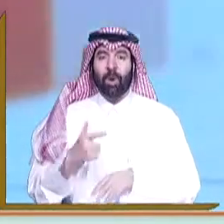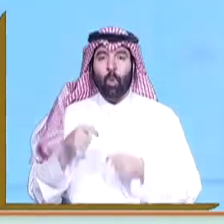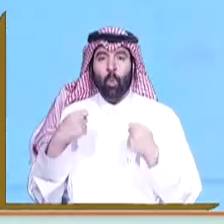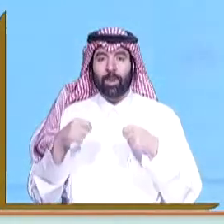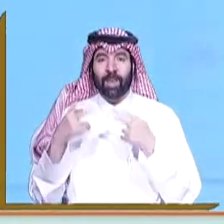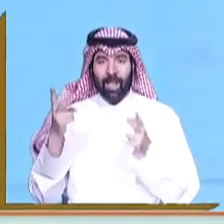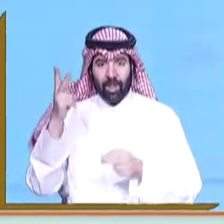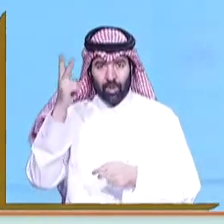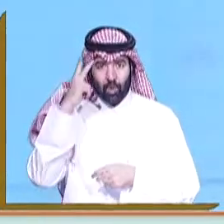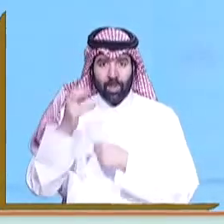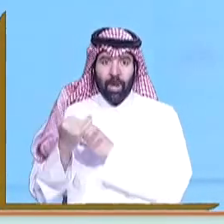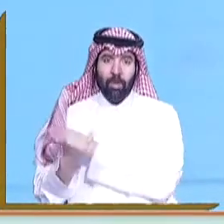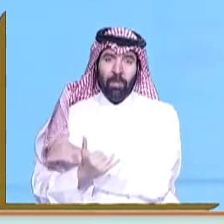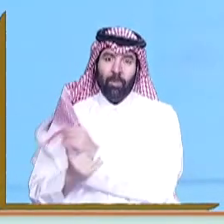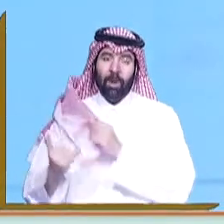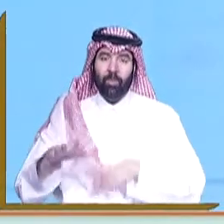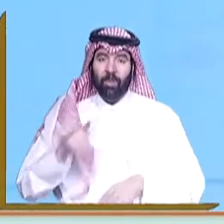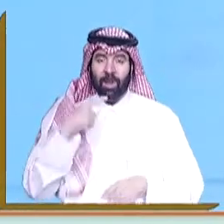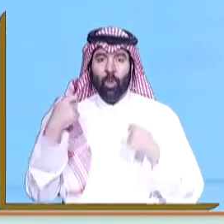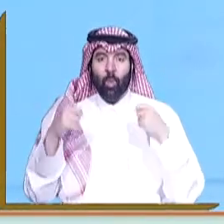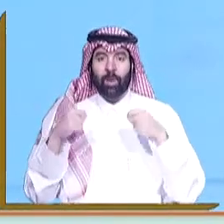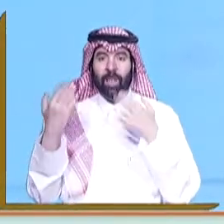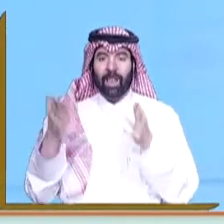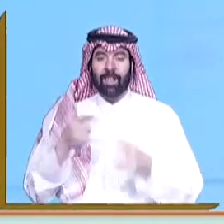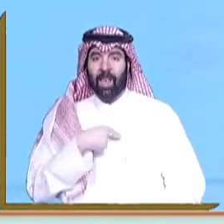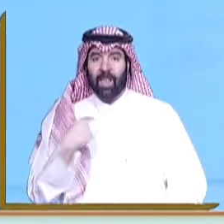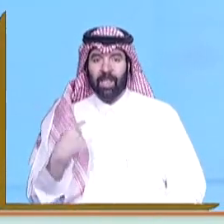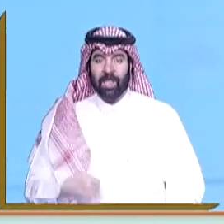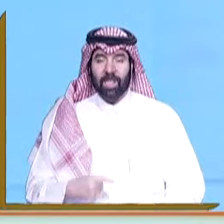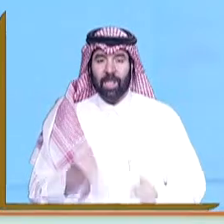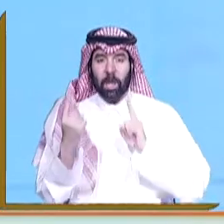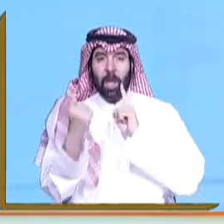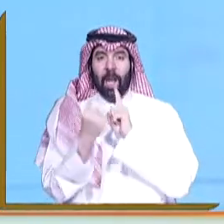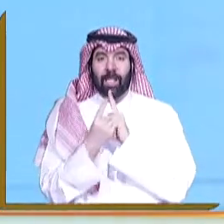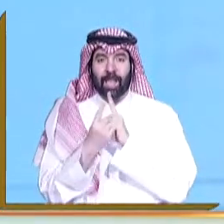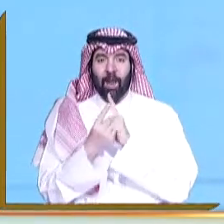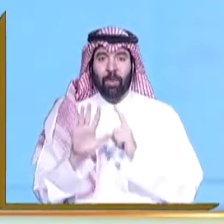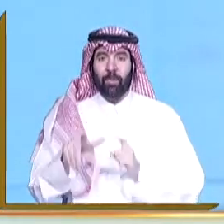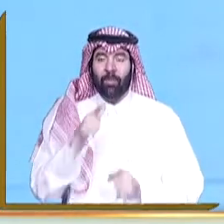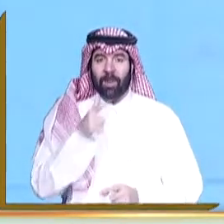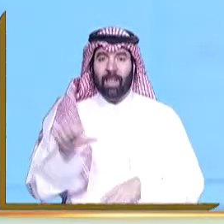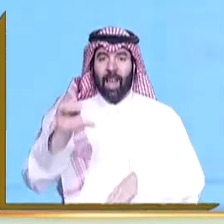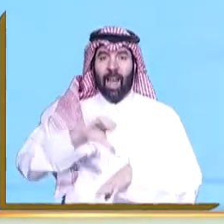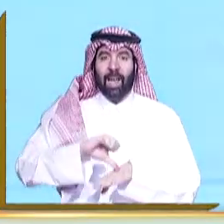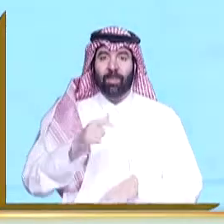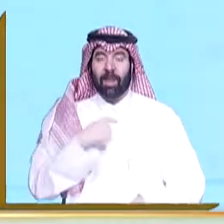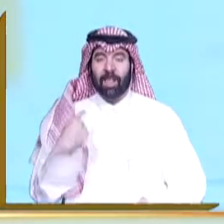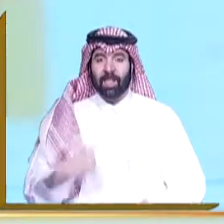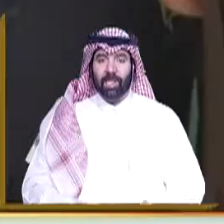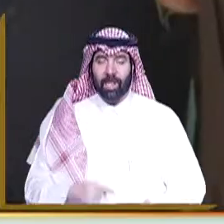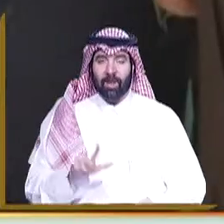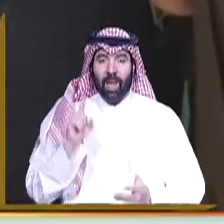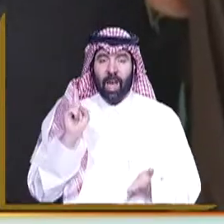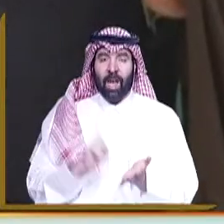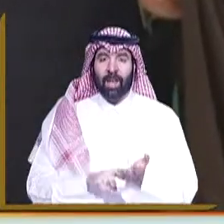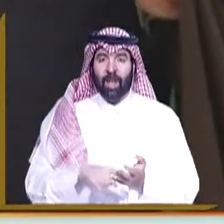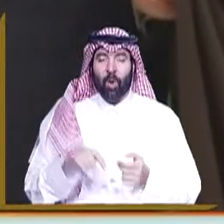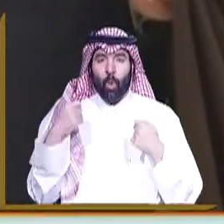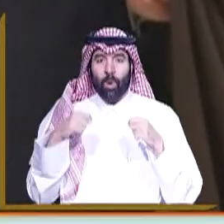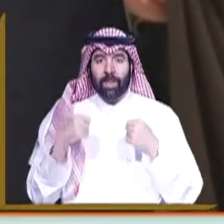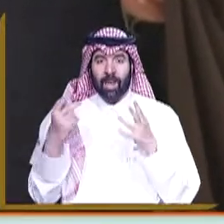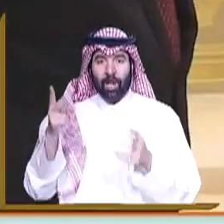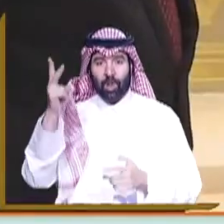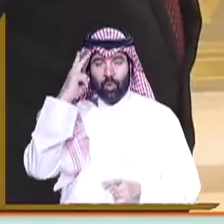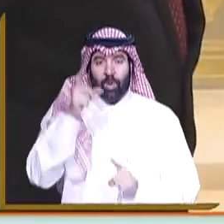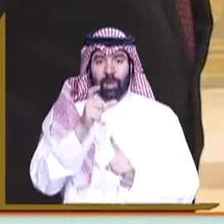وزير الخارجية بوزير الخارجية الصيني وانغ بي في بكين. وأكد وزير الخارجية على ضرورة